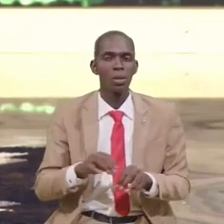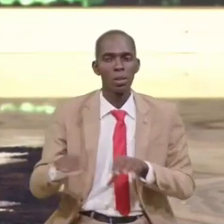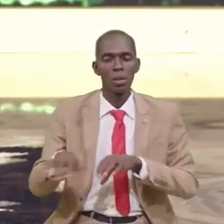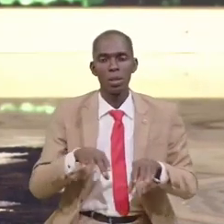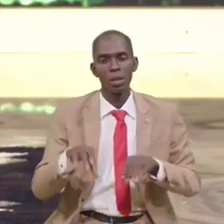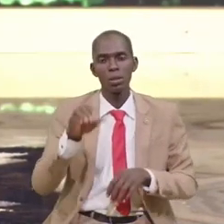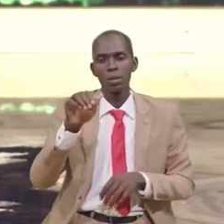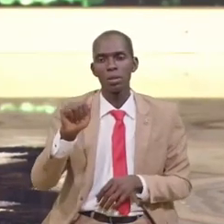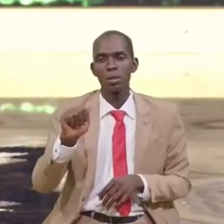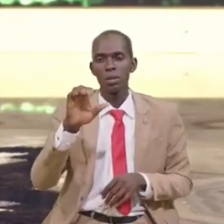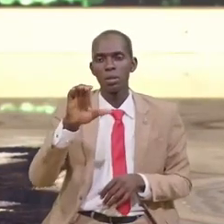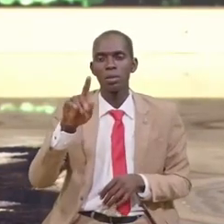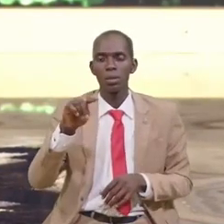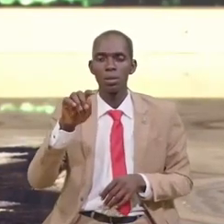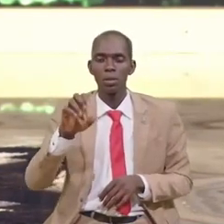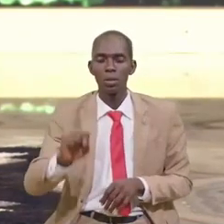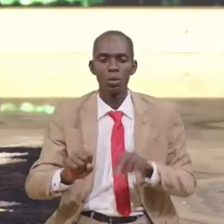servir le Seigneur.